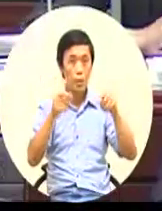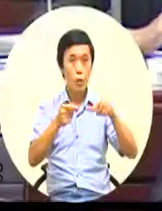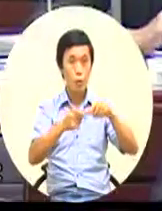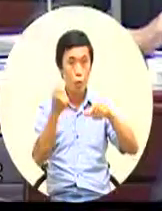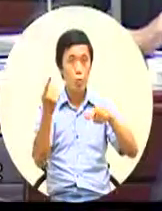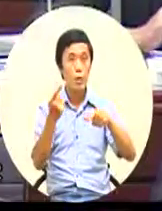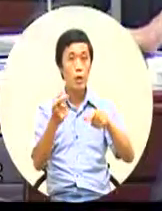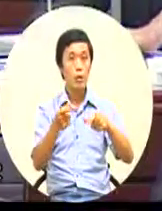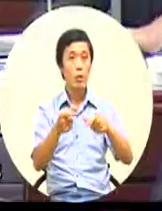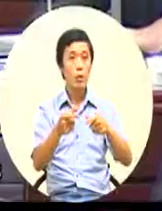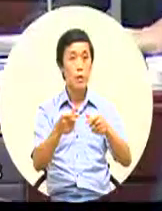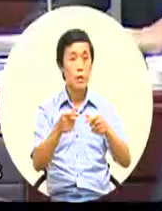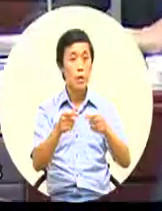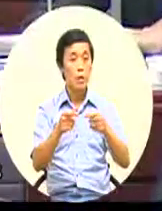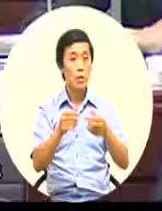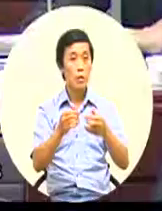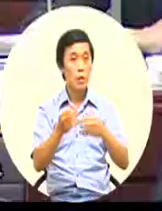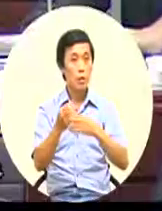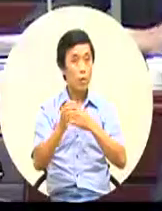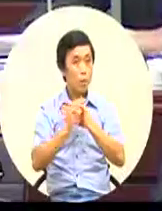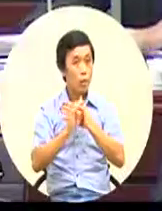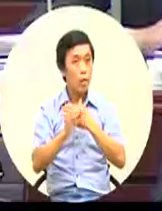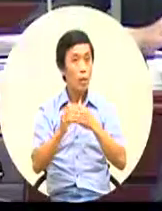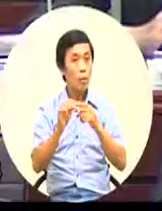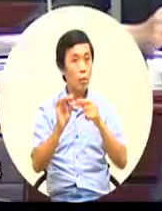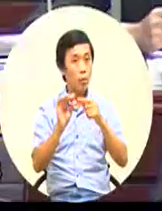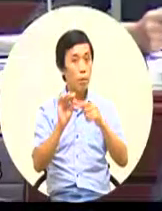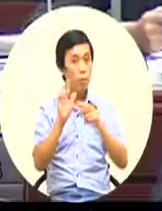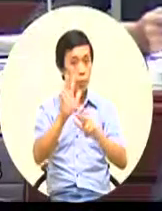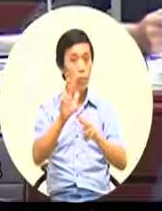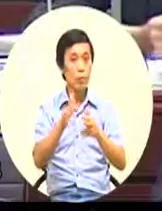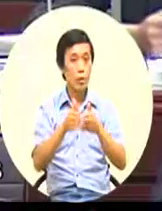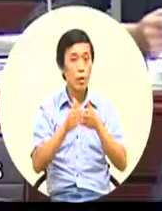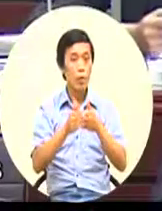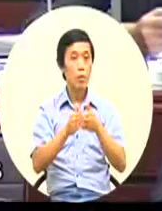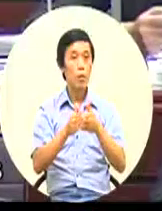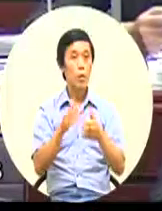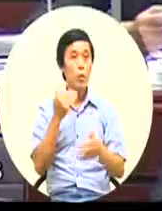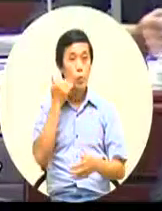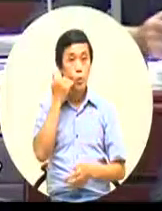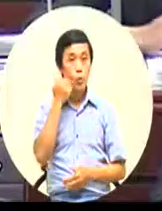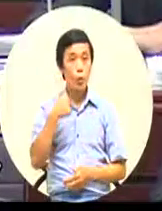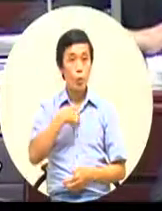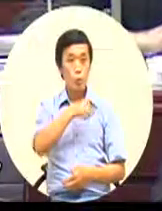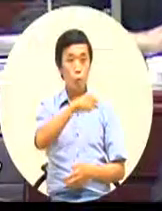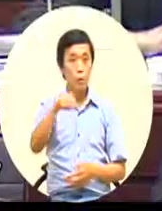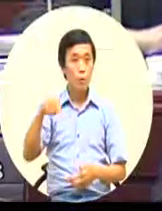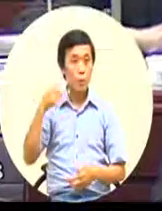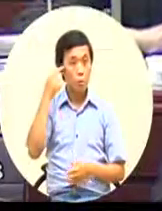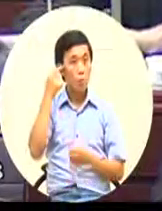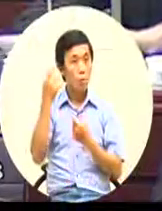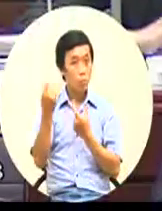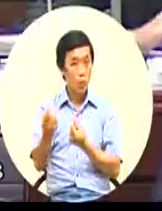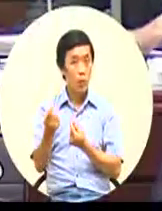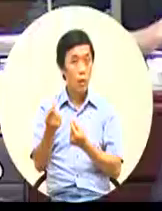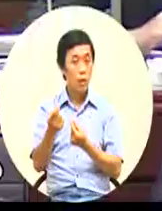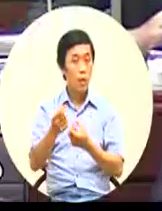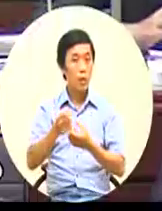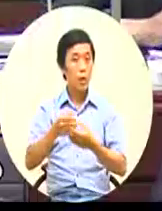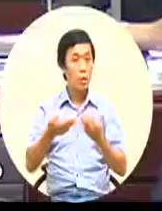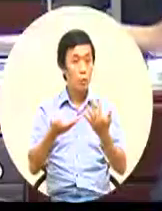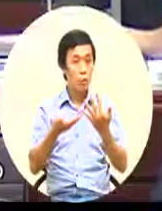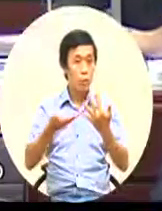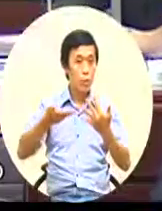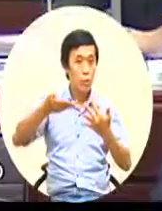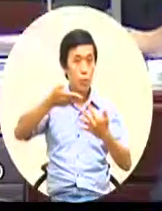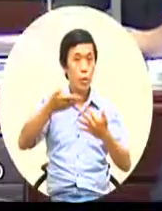黄议员提到说，安尼有越来越久，那如果我们的共识性更高啊，当然参与的协